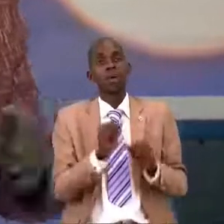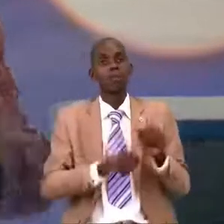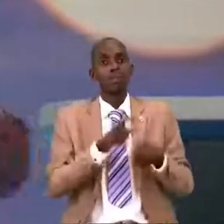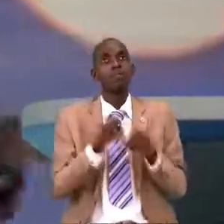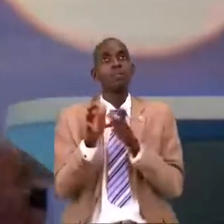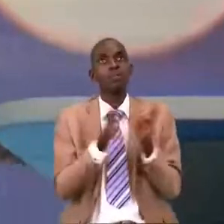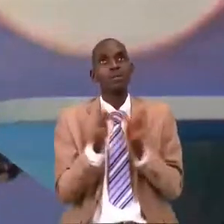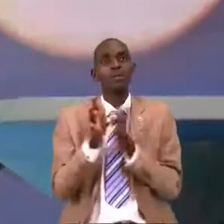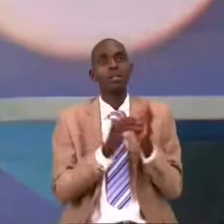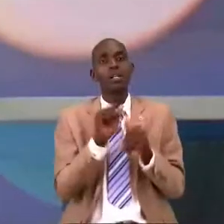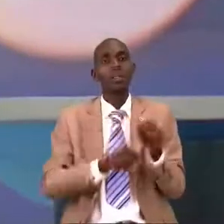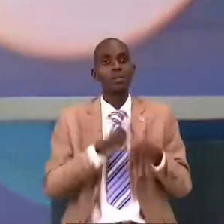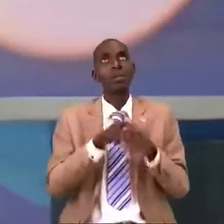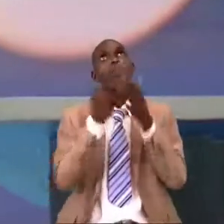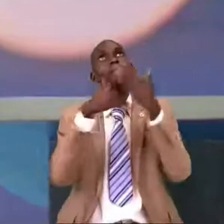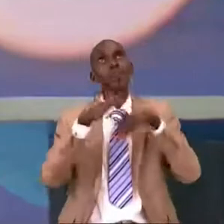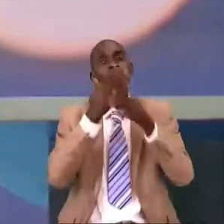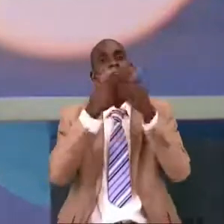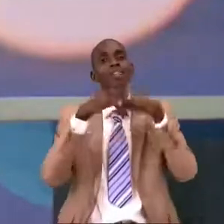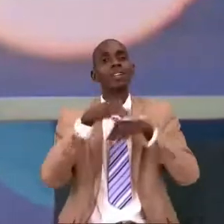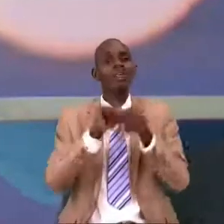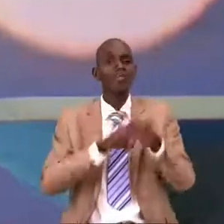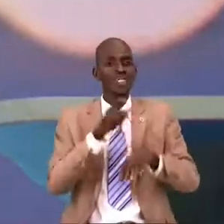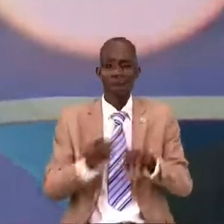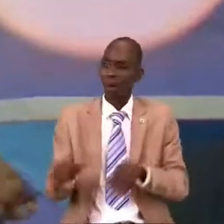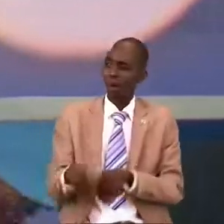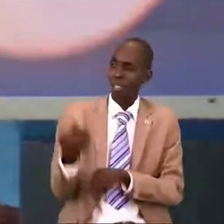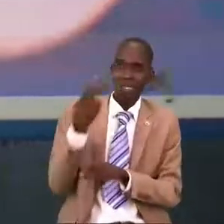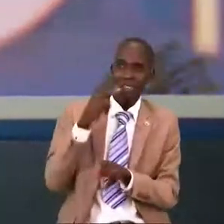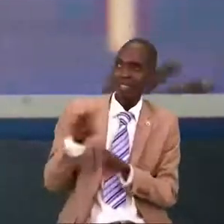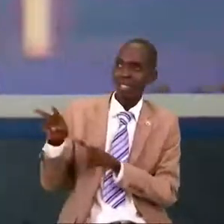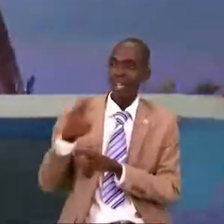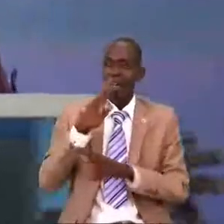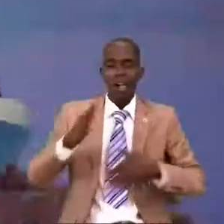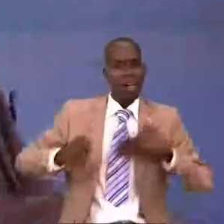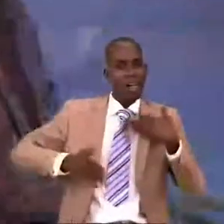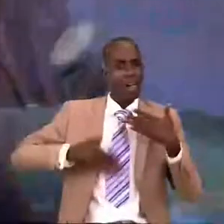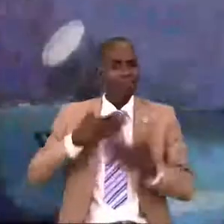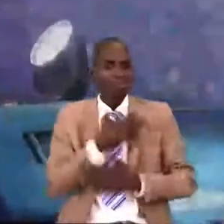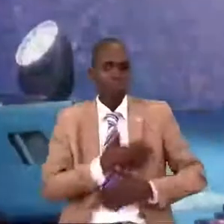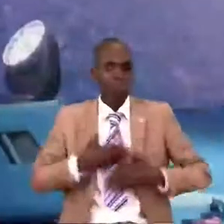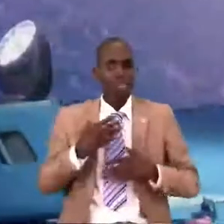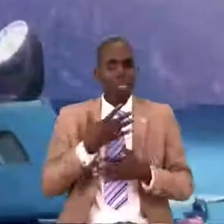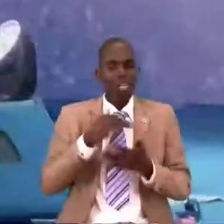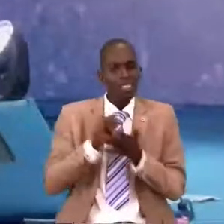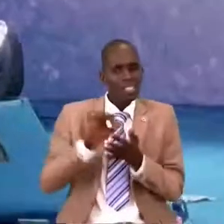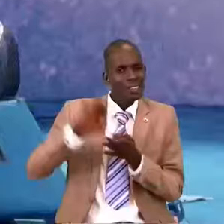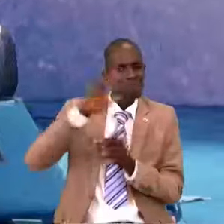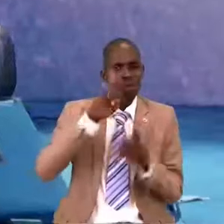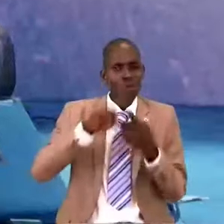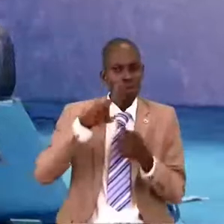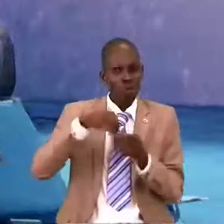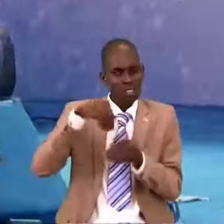vie, et cette voix te parle de l'intérieur, pour que tu tournes dos à Christ qui t'a sauvé, que tu tournes ton